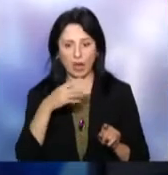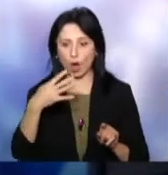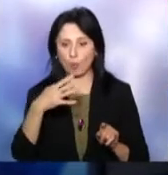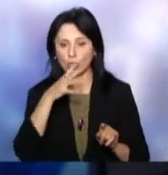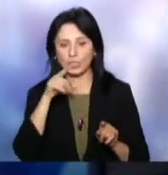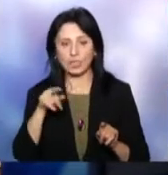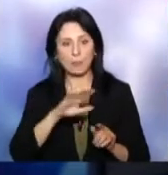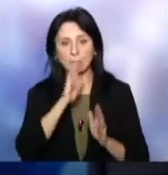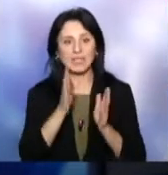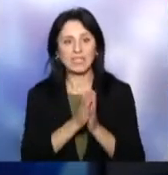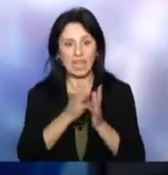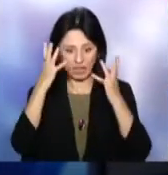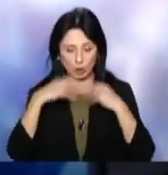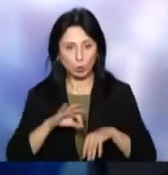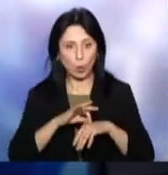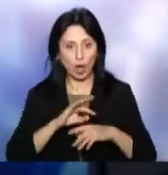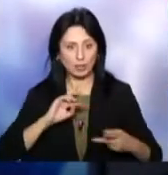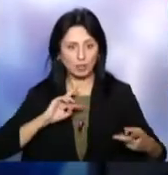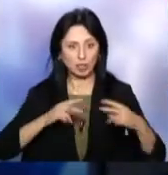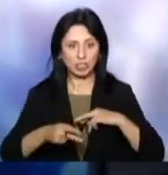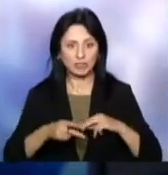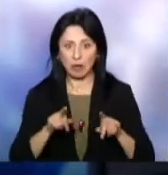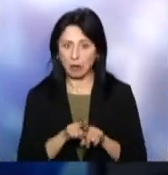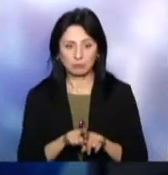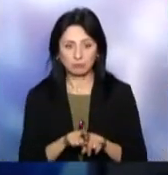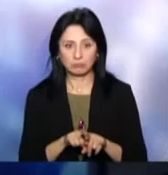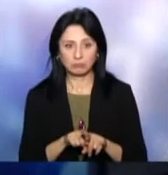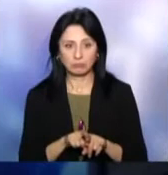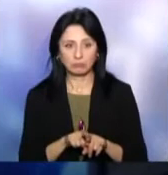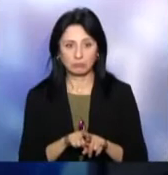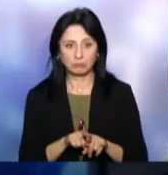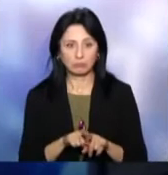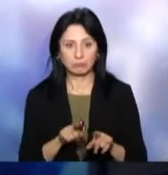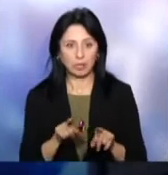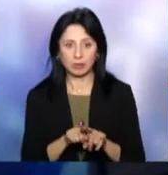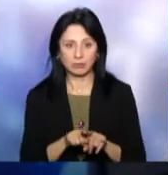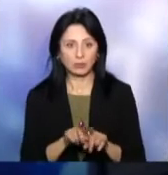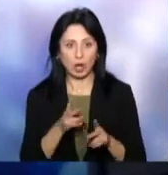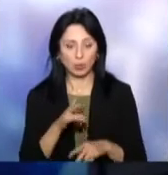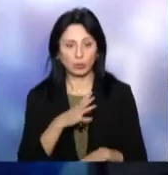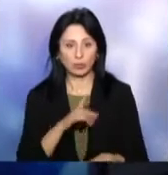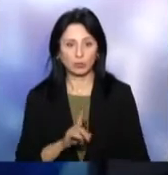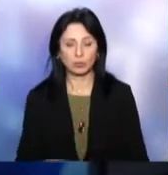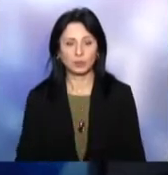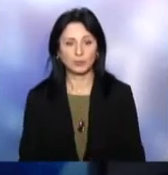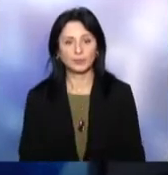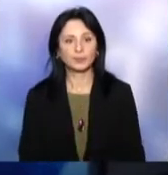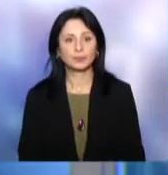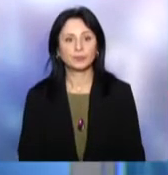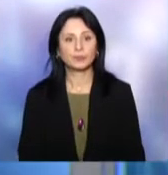ადამიანს მთლიანად მთელი კანის ფერი შეეცვალოს, რეალურად ეს ასე არ უნდა იყოს. დიახ, არის